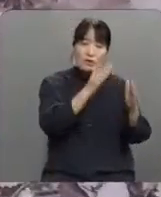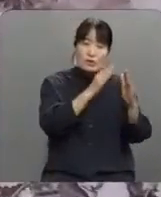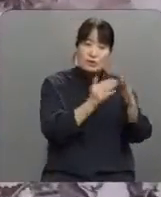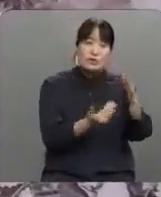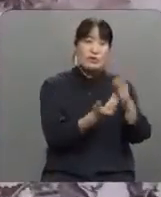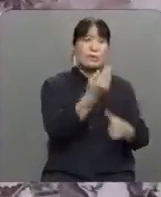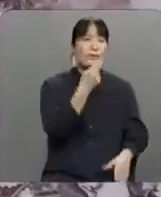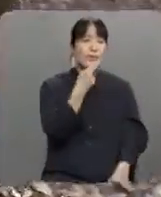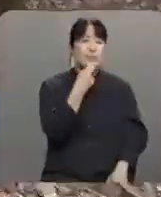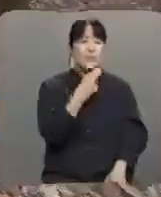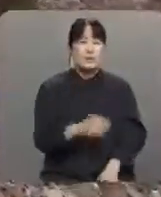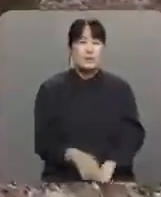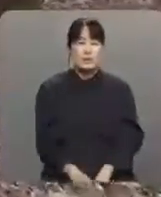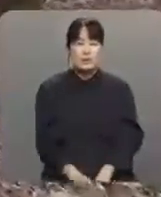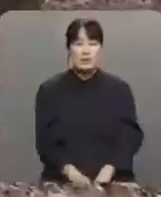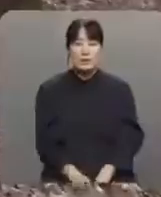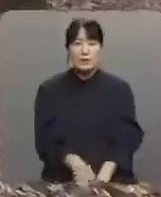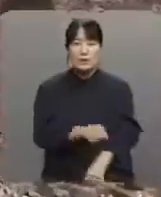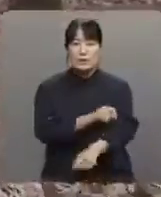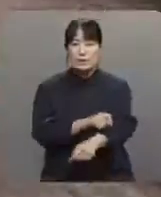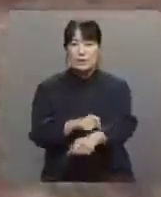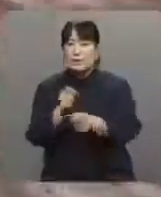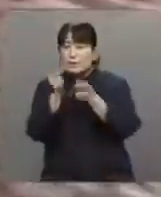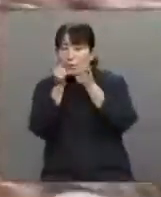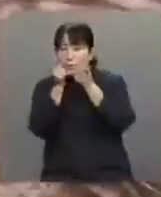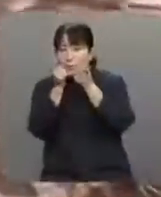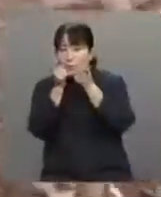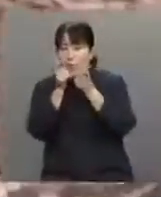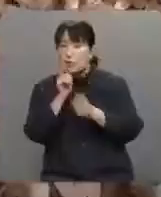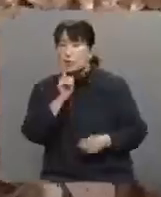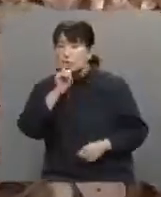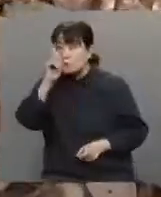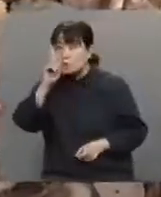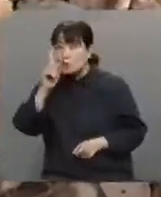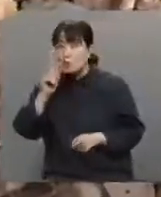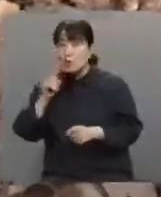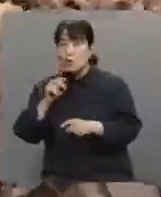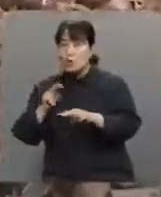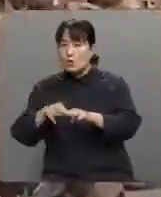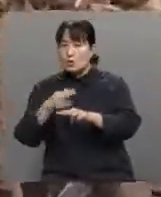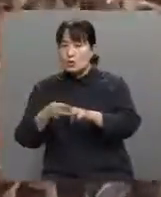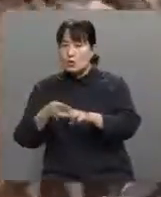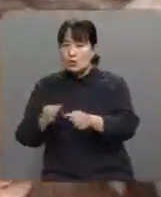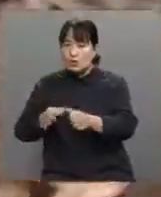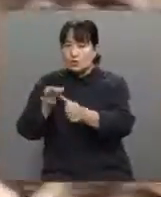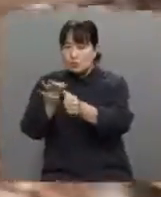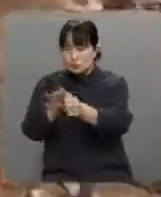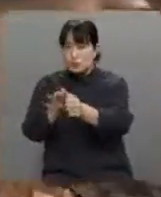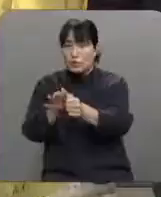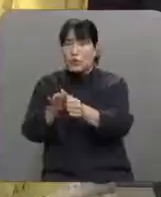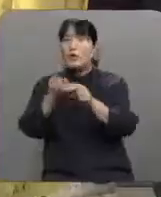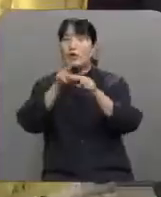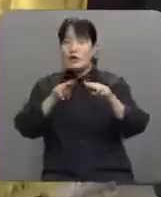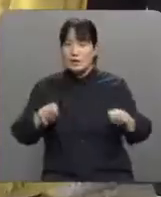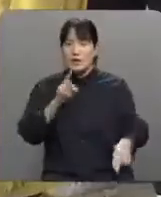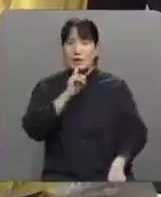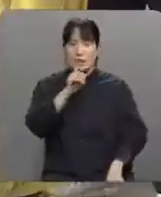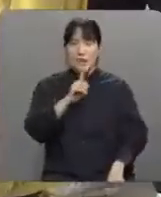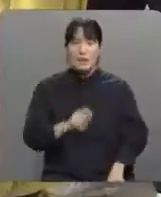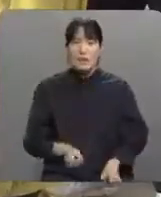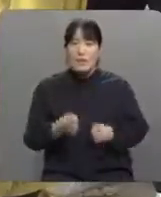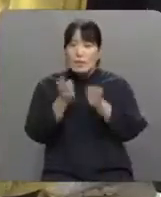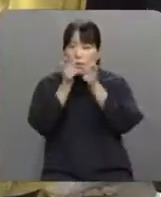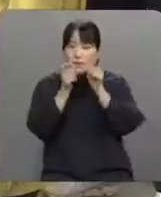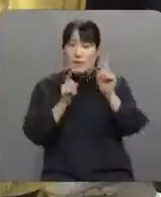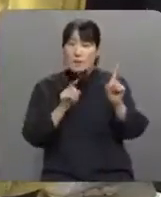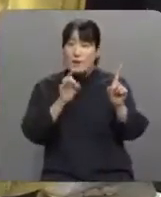이유가 없죠. 특히 야생 멧돼지 신고 포상제를 당장 폐지해야 한다는 지적이 나왔습니다. 감염된 멧돼지 한 구에 100만